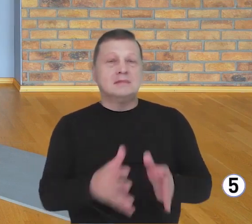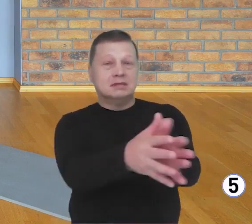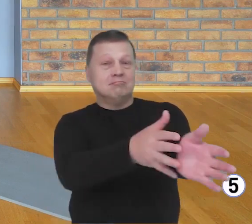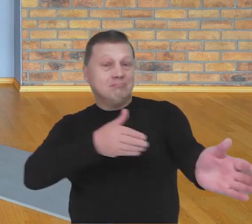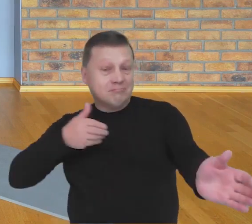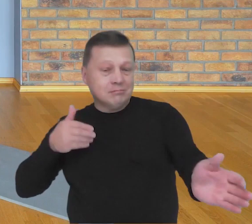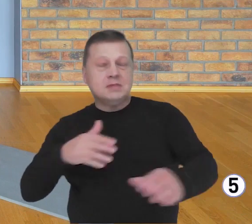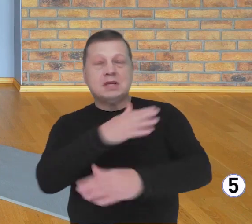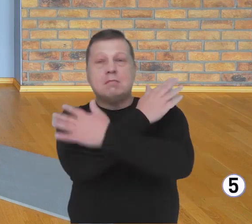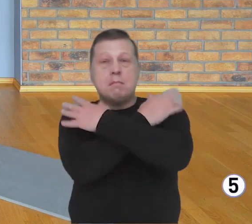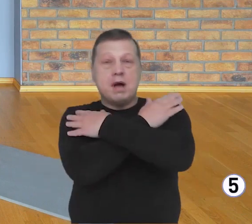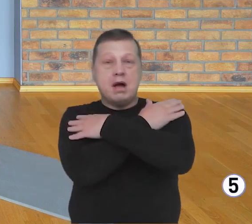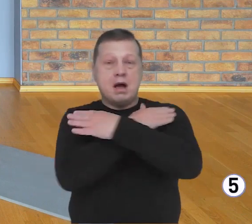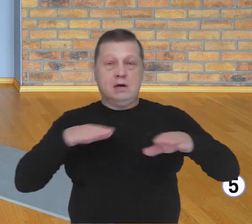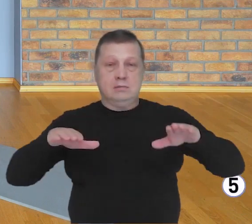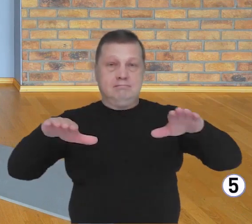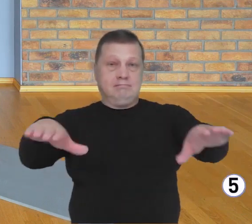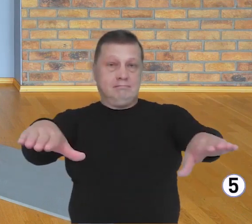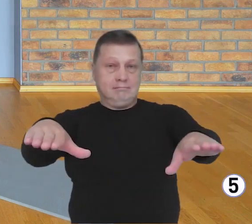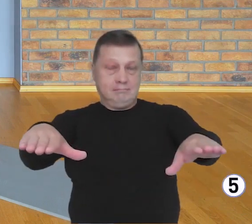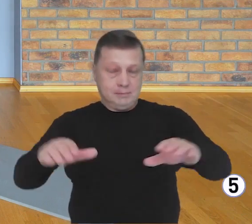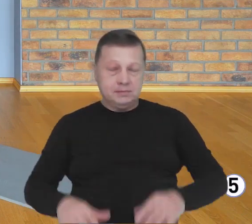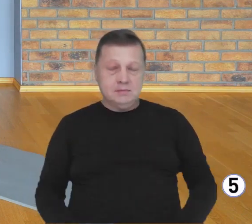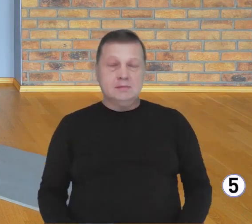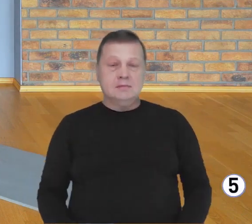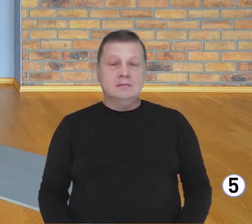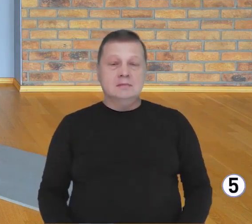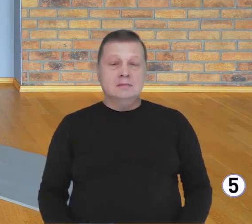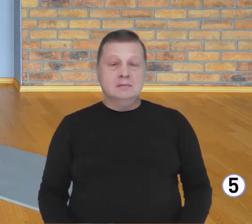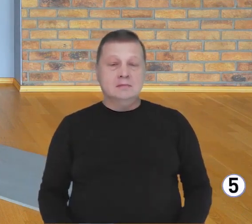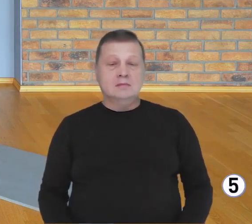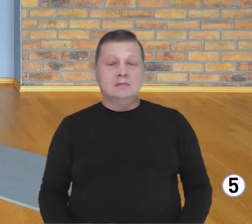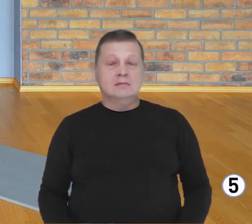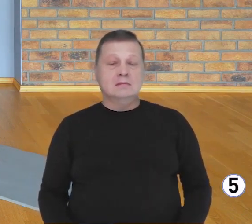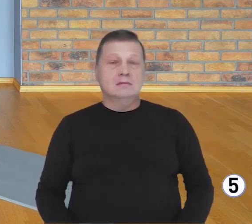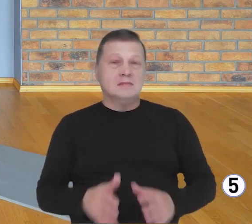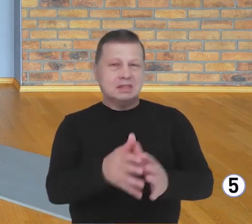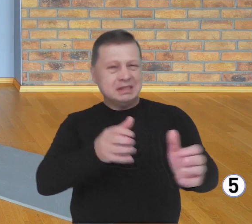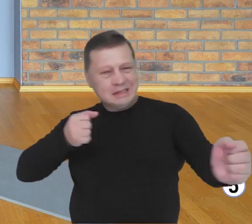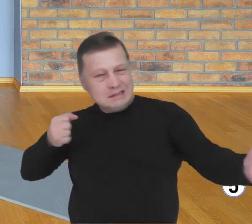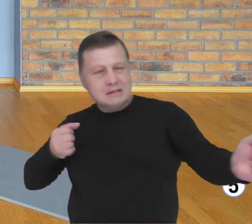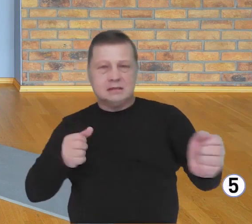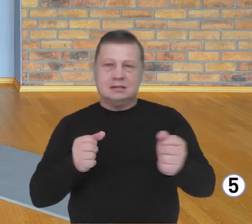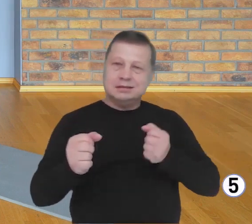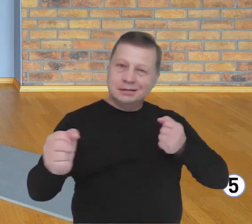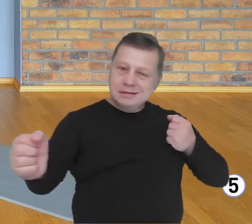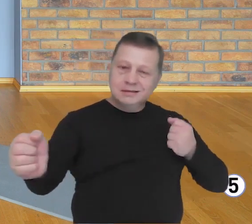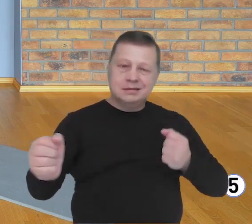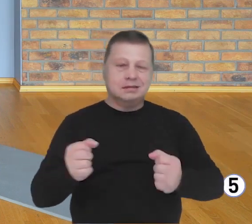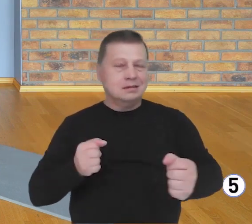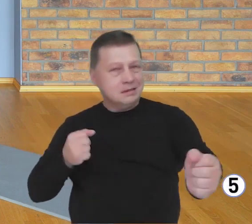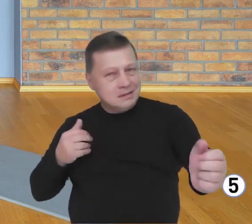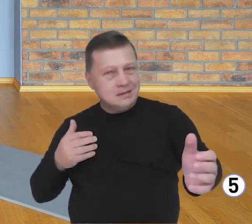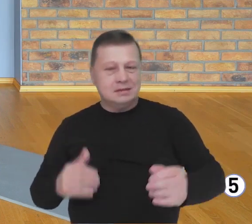Ściąganie ramion na wysokości barku. Dłonie wyprostowane, ramiona. I ściągamy jak